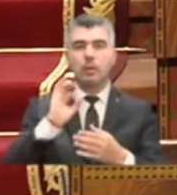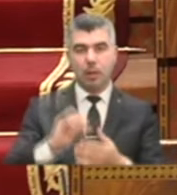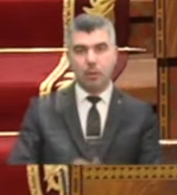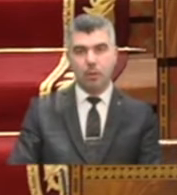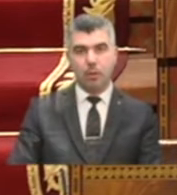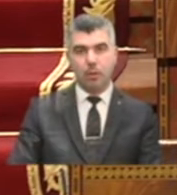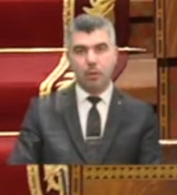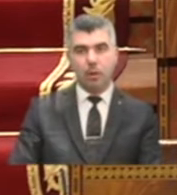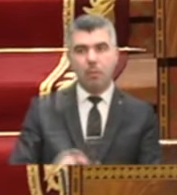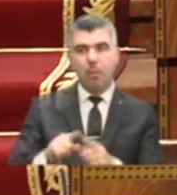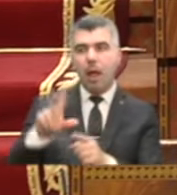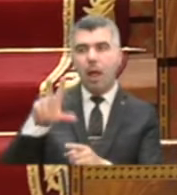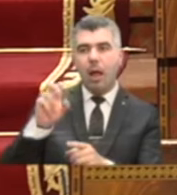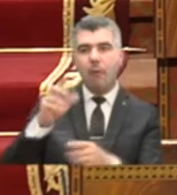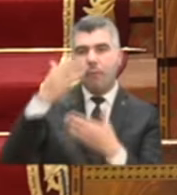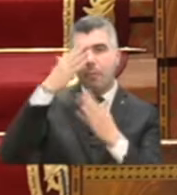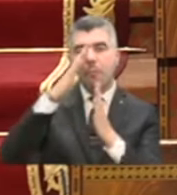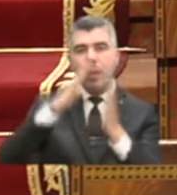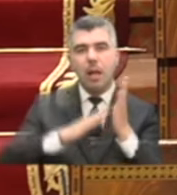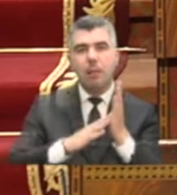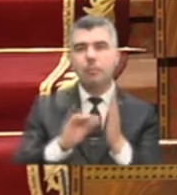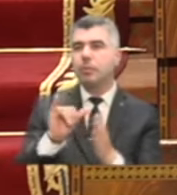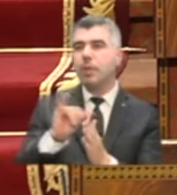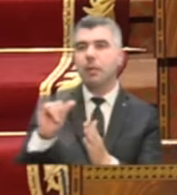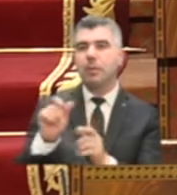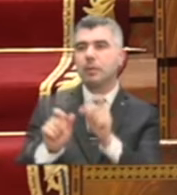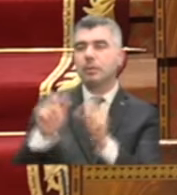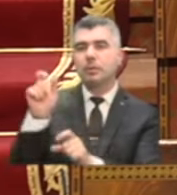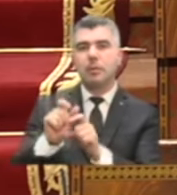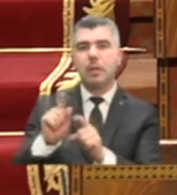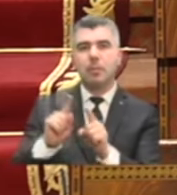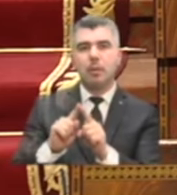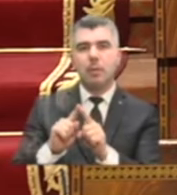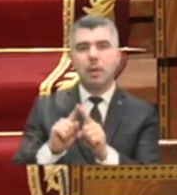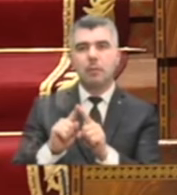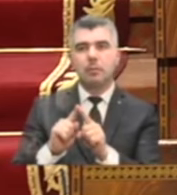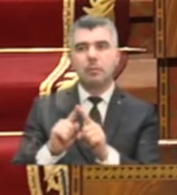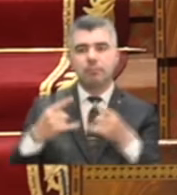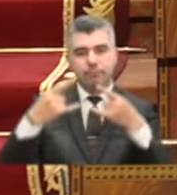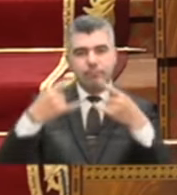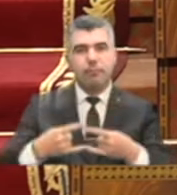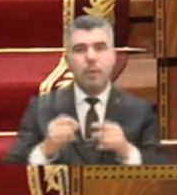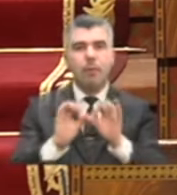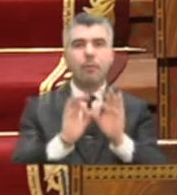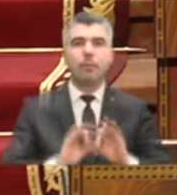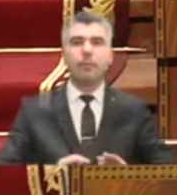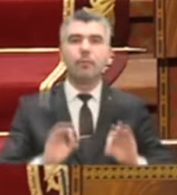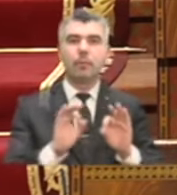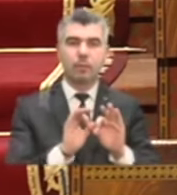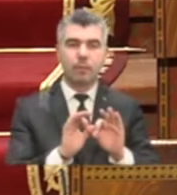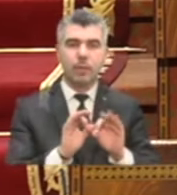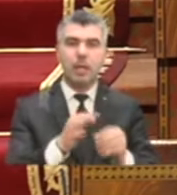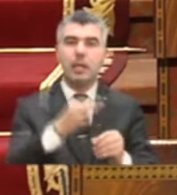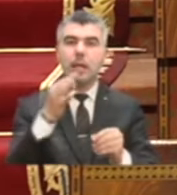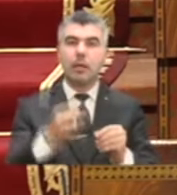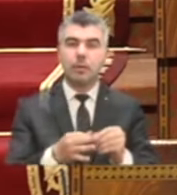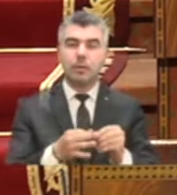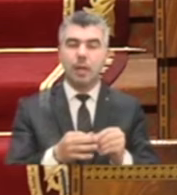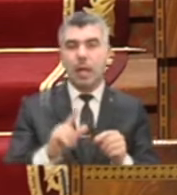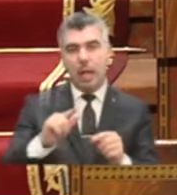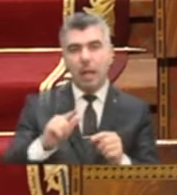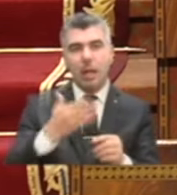في المغرب المواطن مازال ما تيحش انه كاين واحد الانتاج، رغم انه الحمد